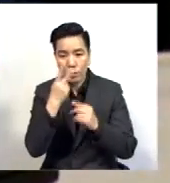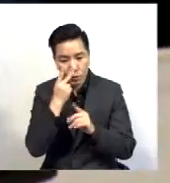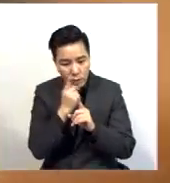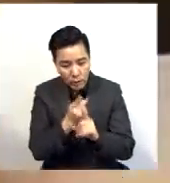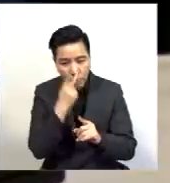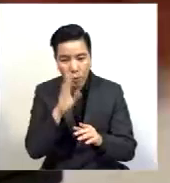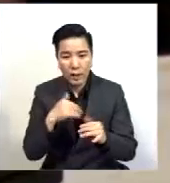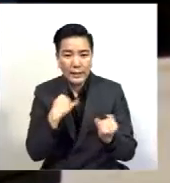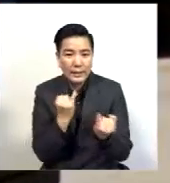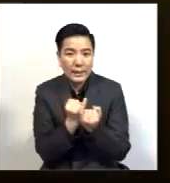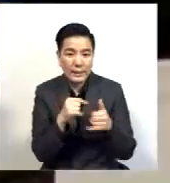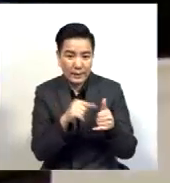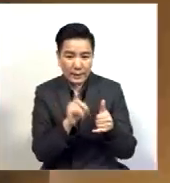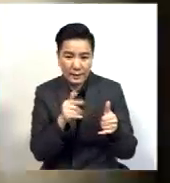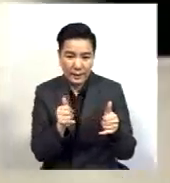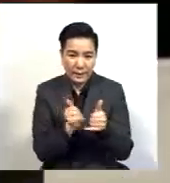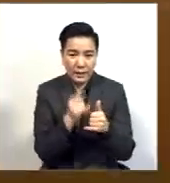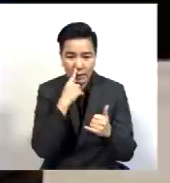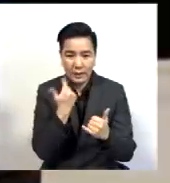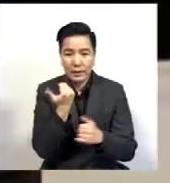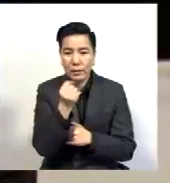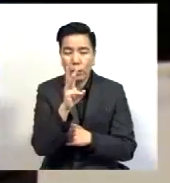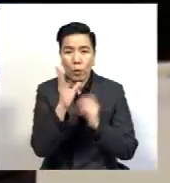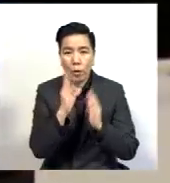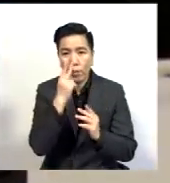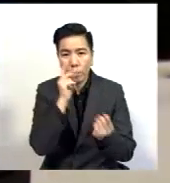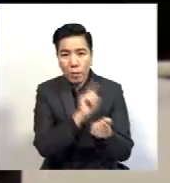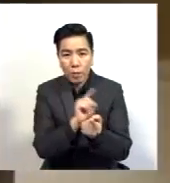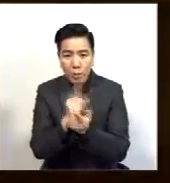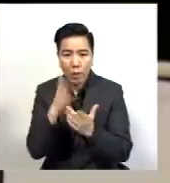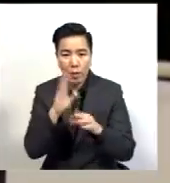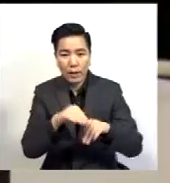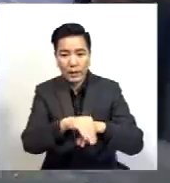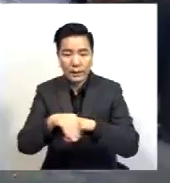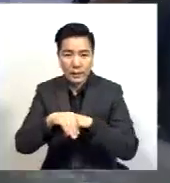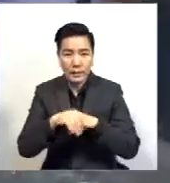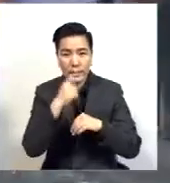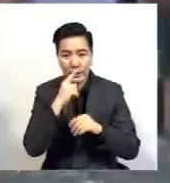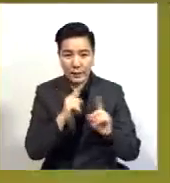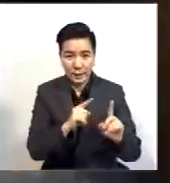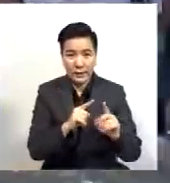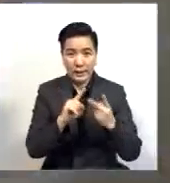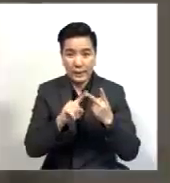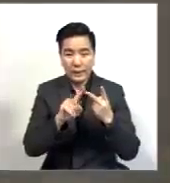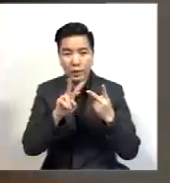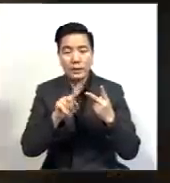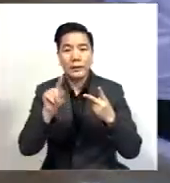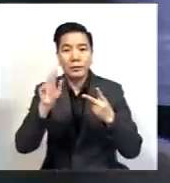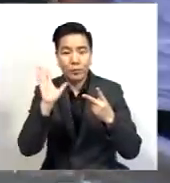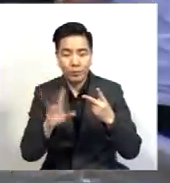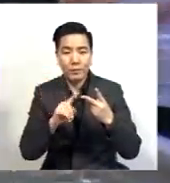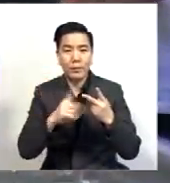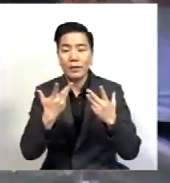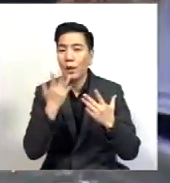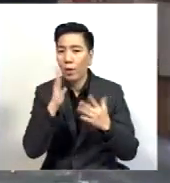ตามผู้ที่สัมผัสใกล้ชิดผู้ป่วยรายแรก16คนและผู้สัมผัสใกล้ชิดกับผู้ป่วยรายที่2จำนวน20คน